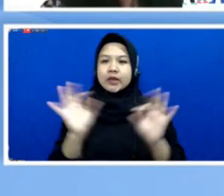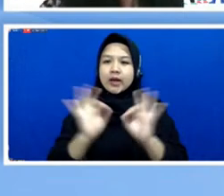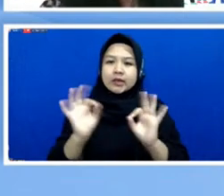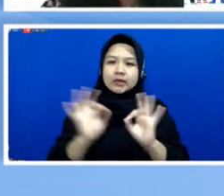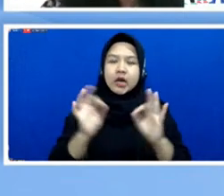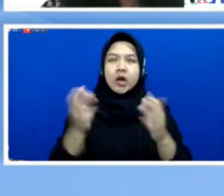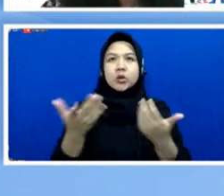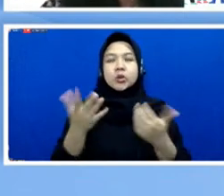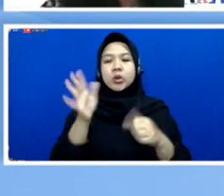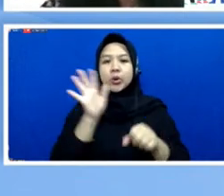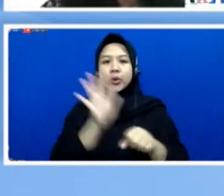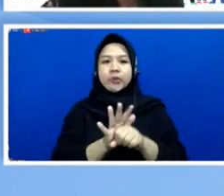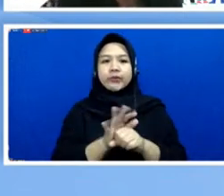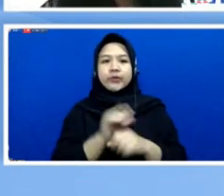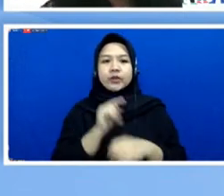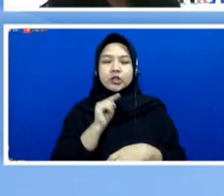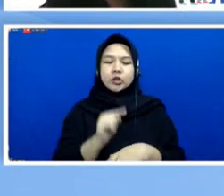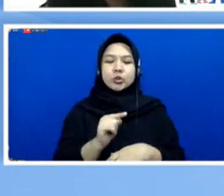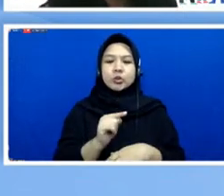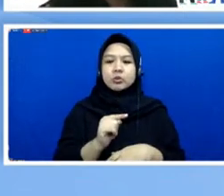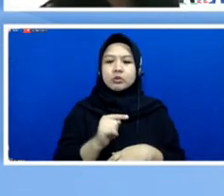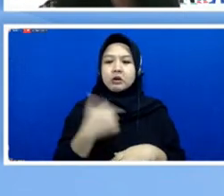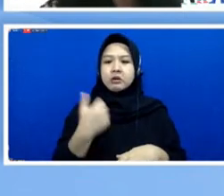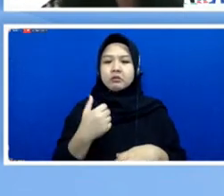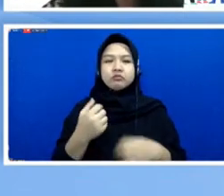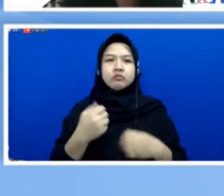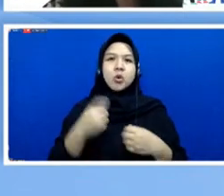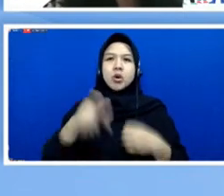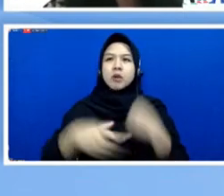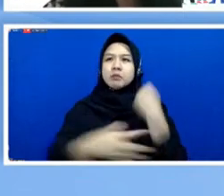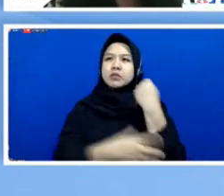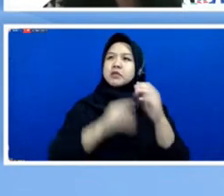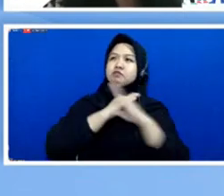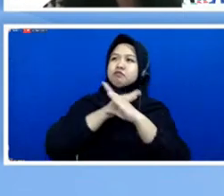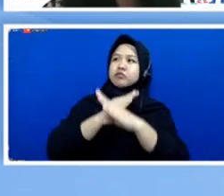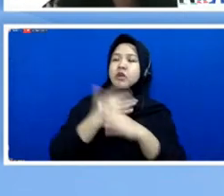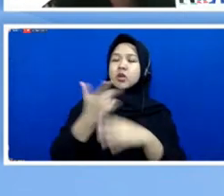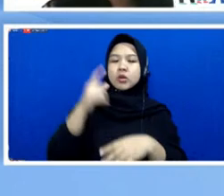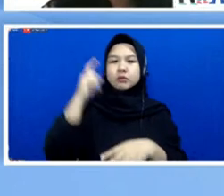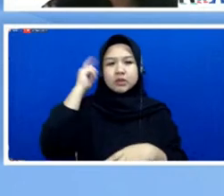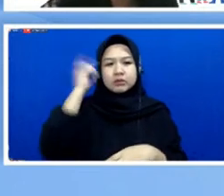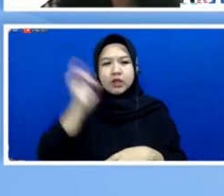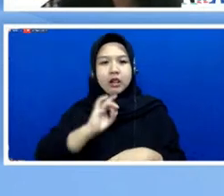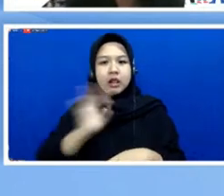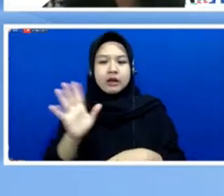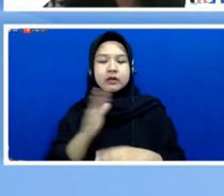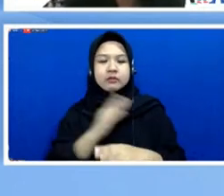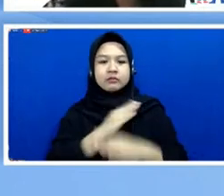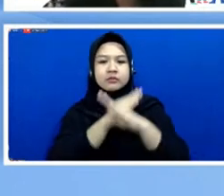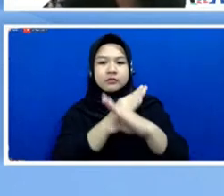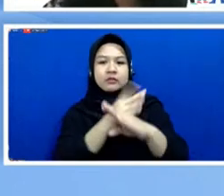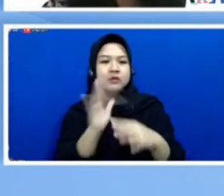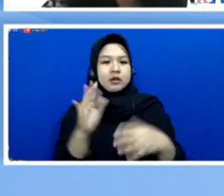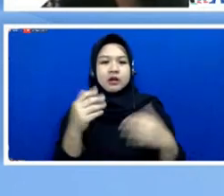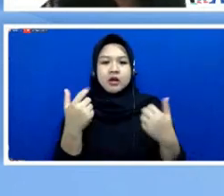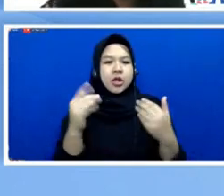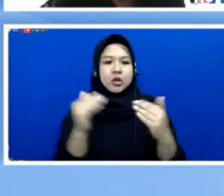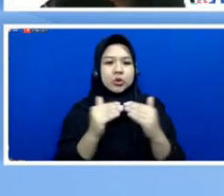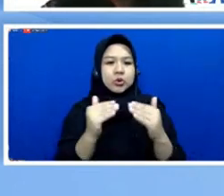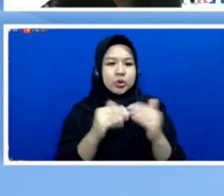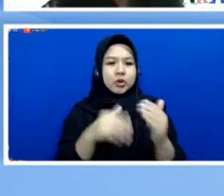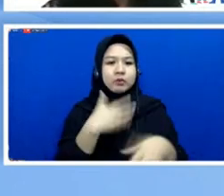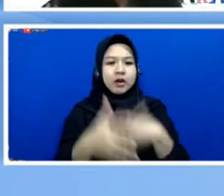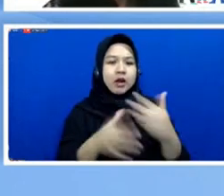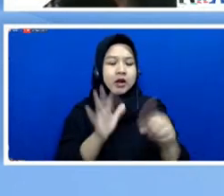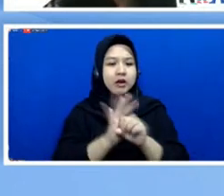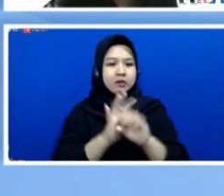itu tidak mempan sama orang miskin dan persepsi-persepsi lain yang meng-counter dan kontraproduktif dengan penanganan pandemi